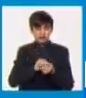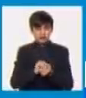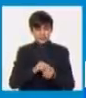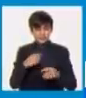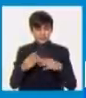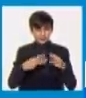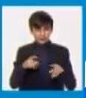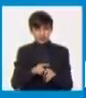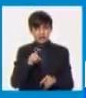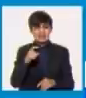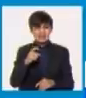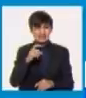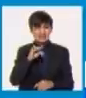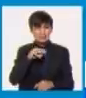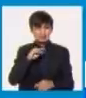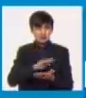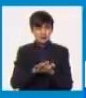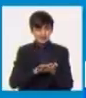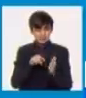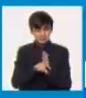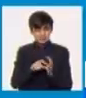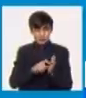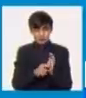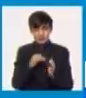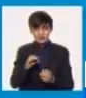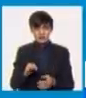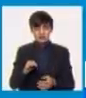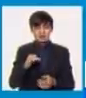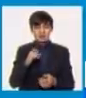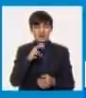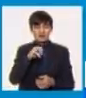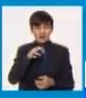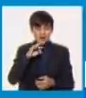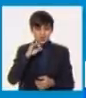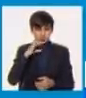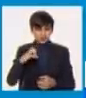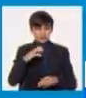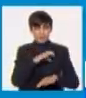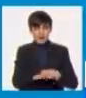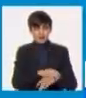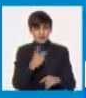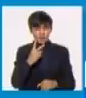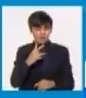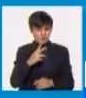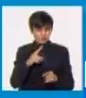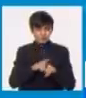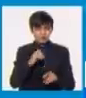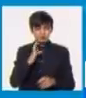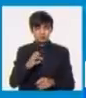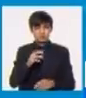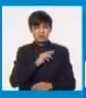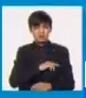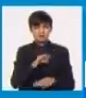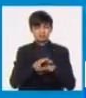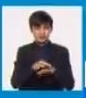Также банки второго уровня и нотариусы по записи. А пункты общественного питания, как и прежде, работают на вынос. Только доставка